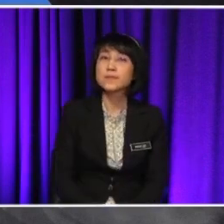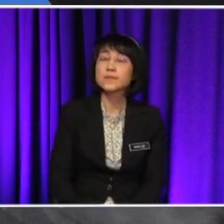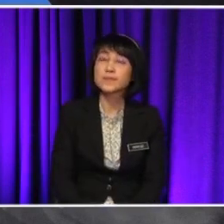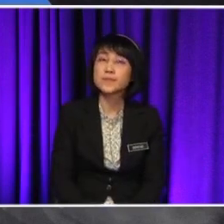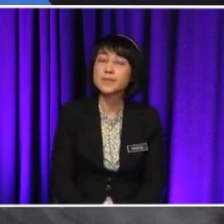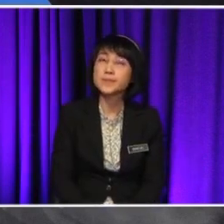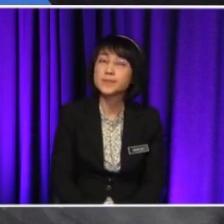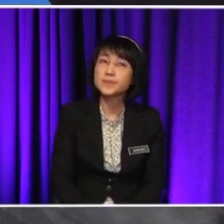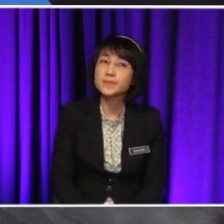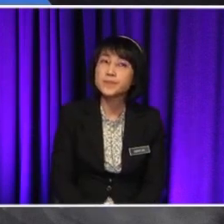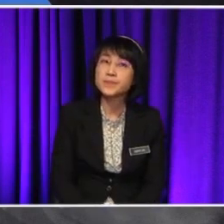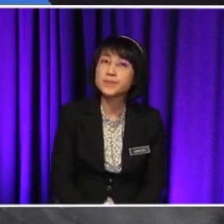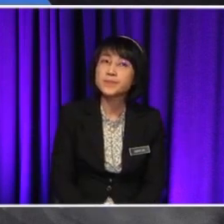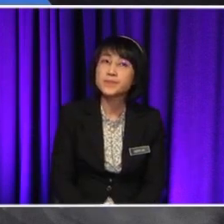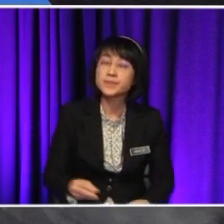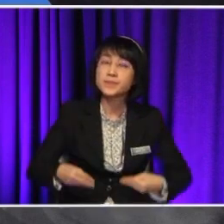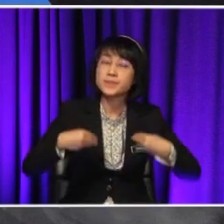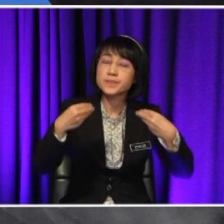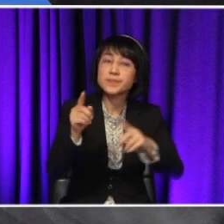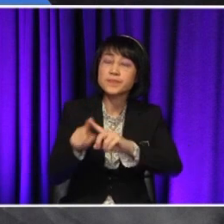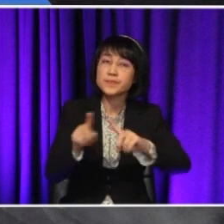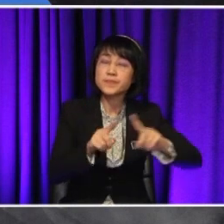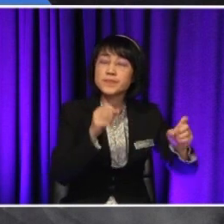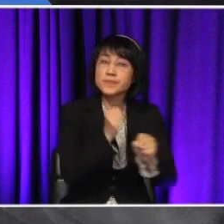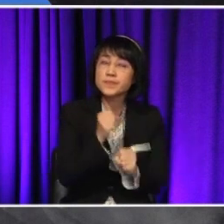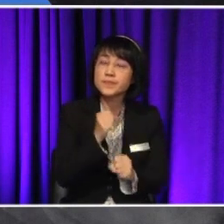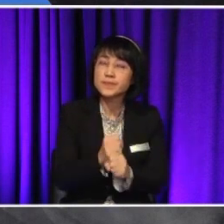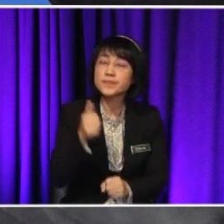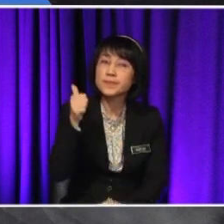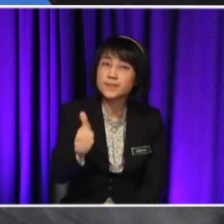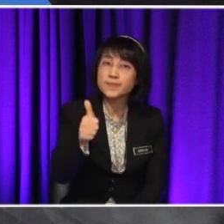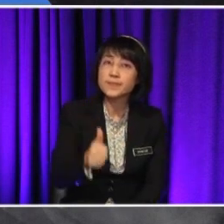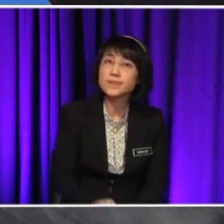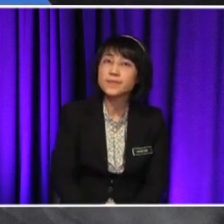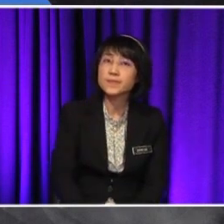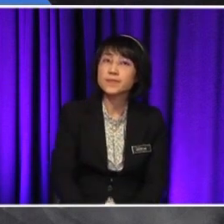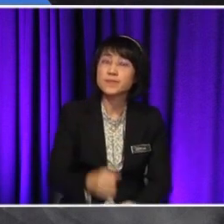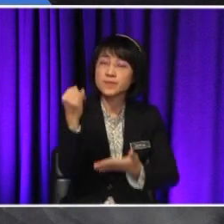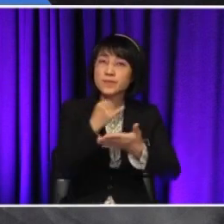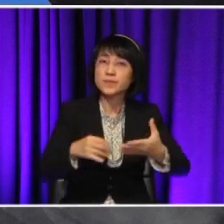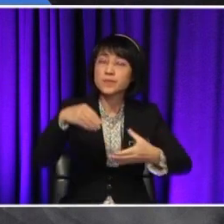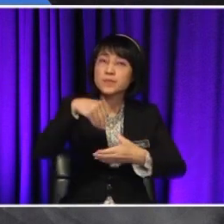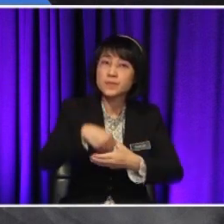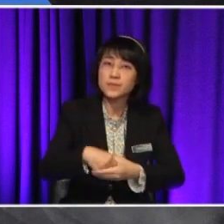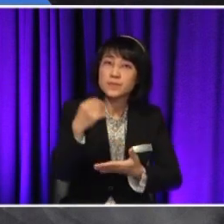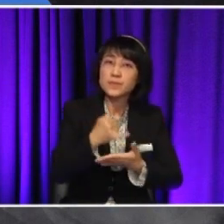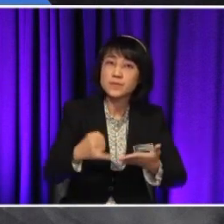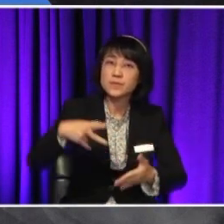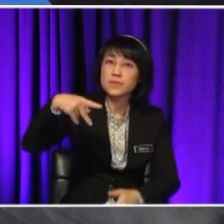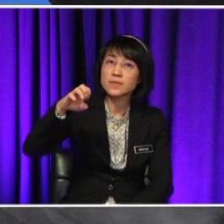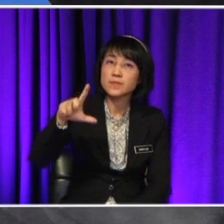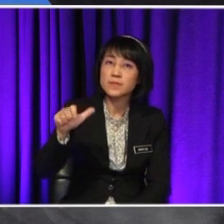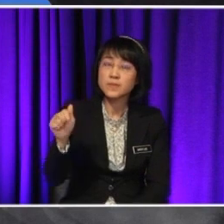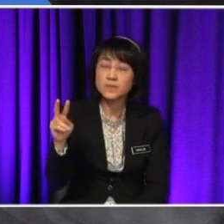ini. Okey, menawarkan pelbagai kerjaya yang menarik. Contohnya apa? Pereka dalaman, pelukis pelan, perunding warna, pereka set